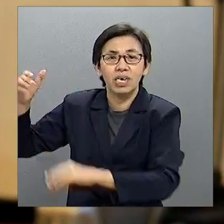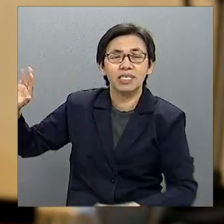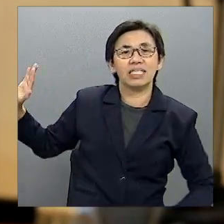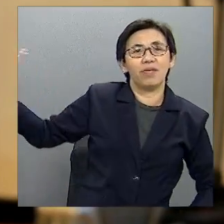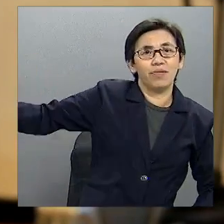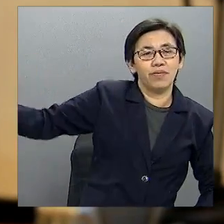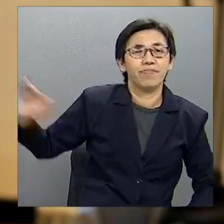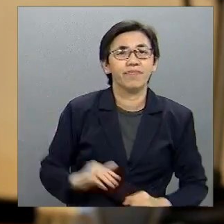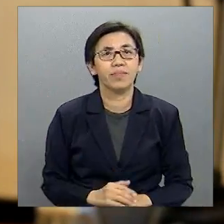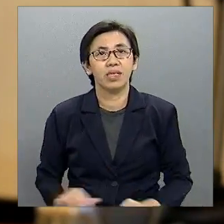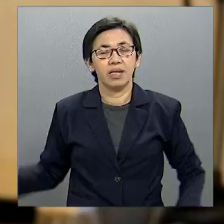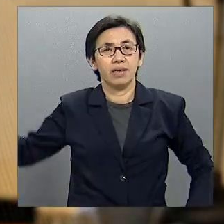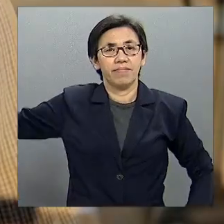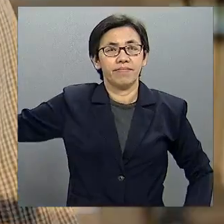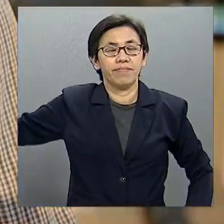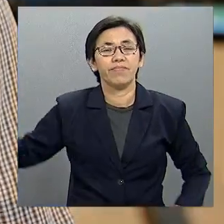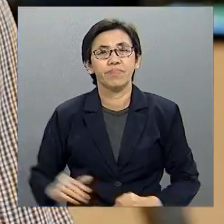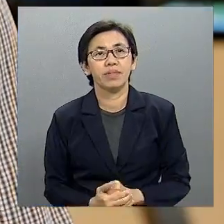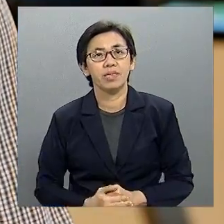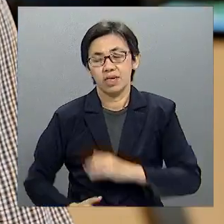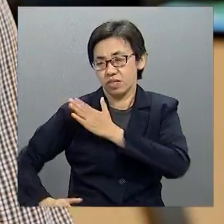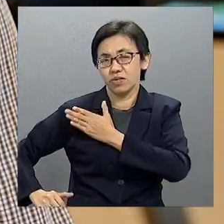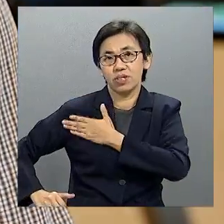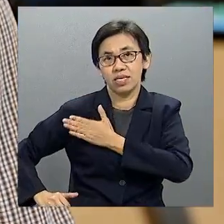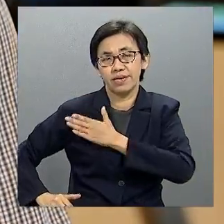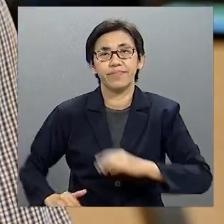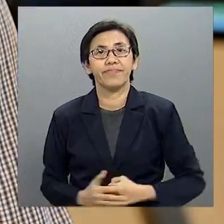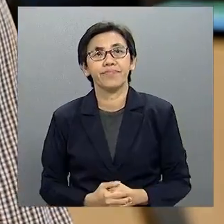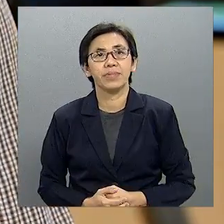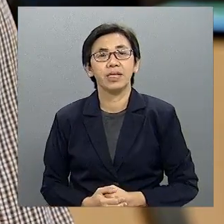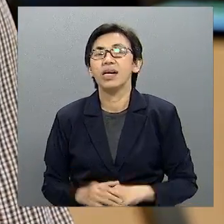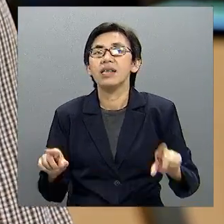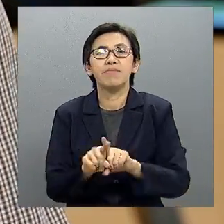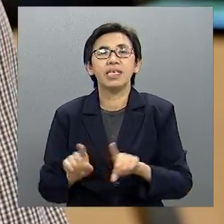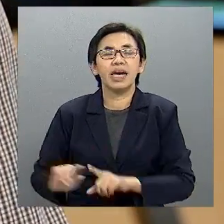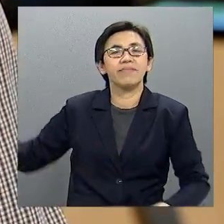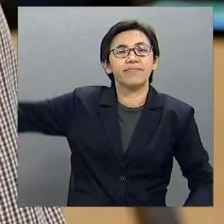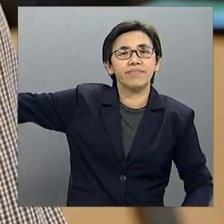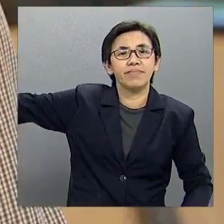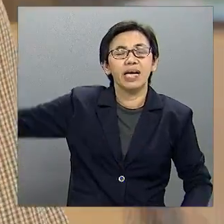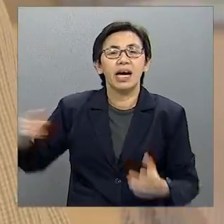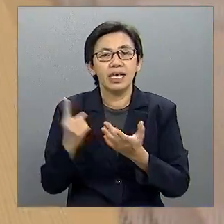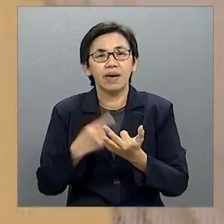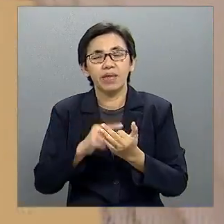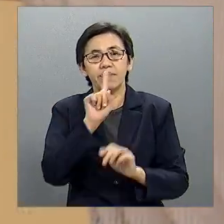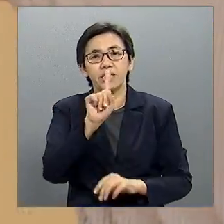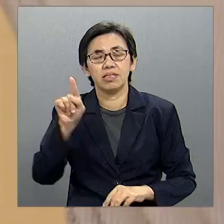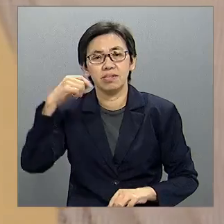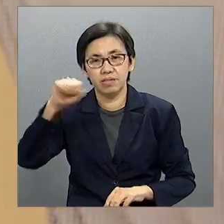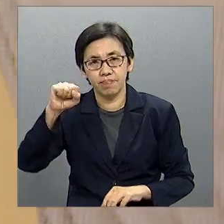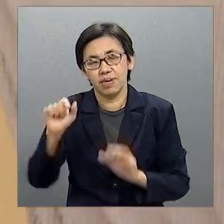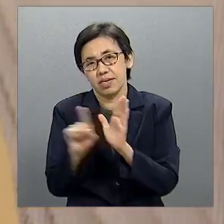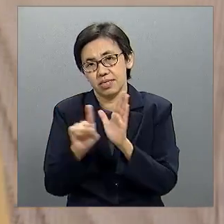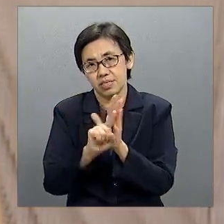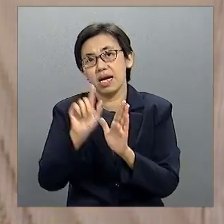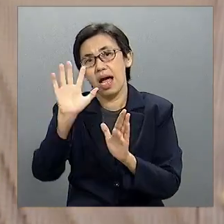เพื่อที่จะยืดกล้ามเนื้อตรงบริเวณหน้าอกตรงนี ้ นะครับก็หลักการเหมือนกันก็คือค้างไว้นับ1ถึง10นะครับทํา5ครั้งนะครับความตึ